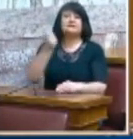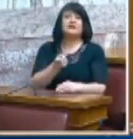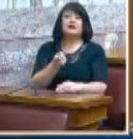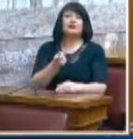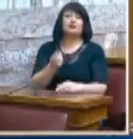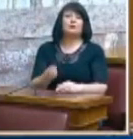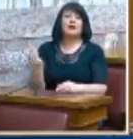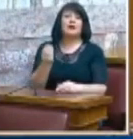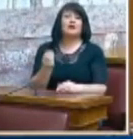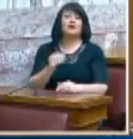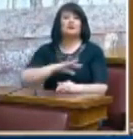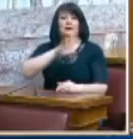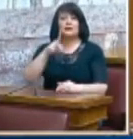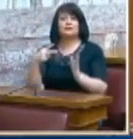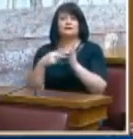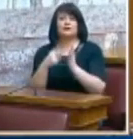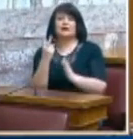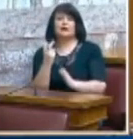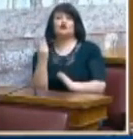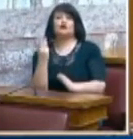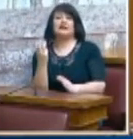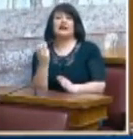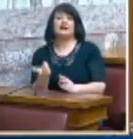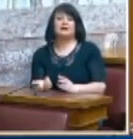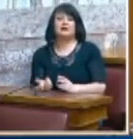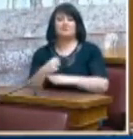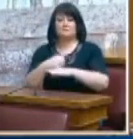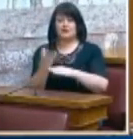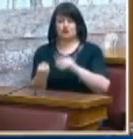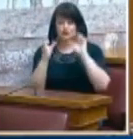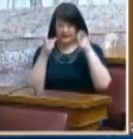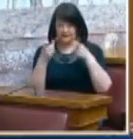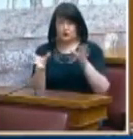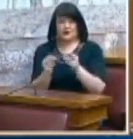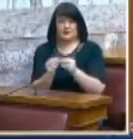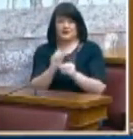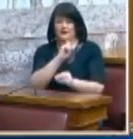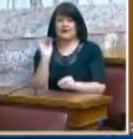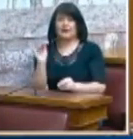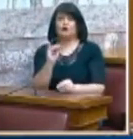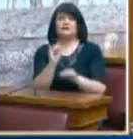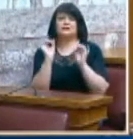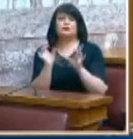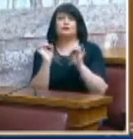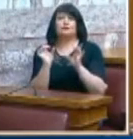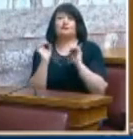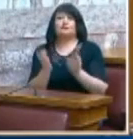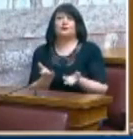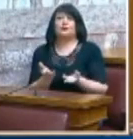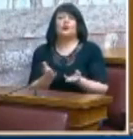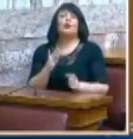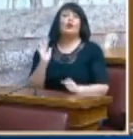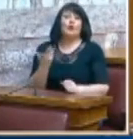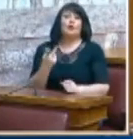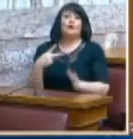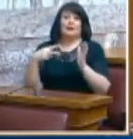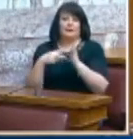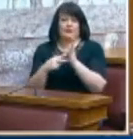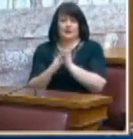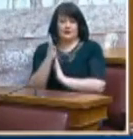το 2030. Το ΠΑΣΟΚ και η Νέα Δημοκρατία δεν ρώτησαν κανέναν όταν το